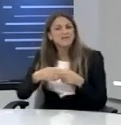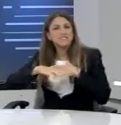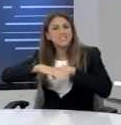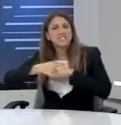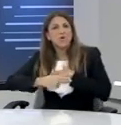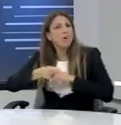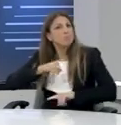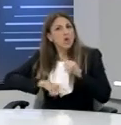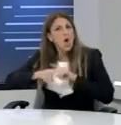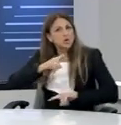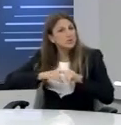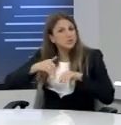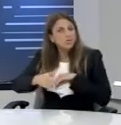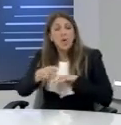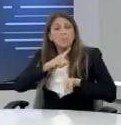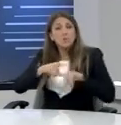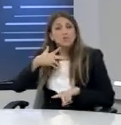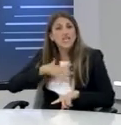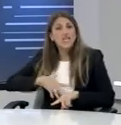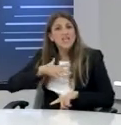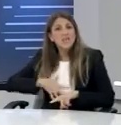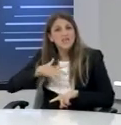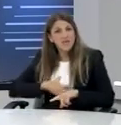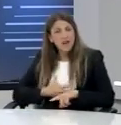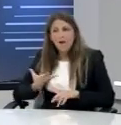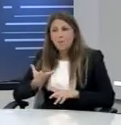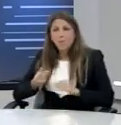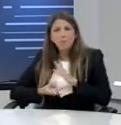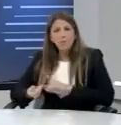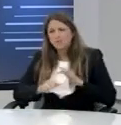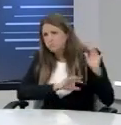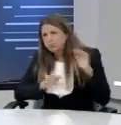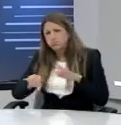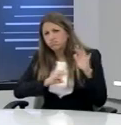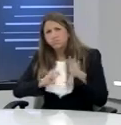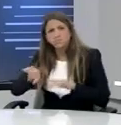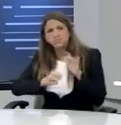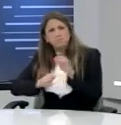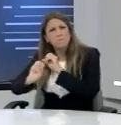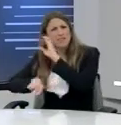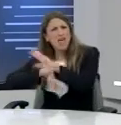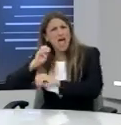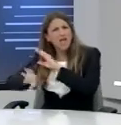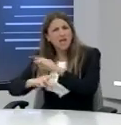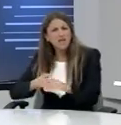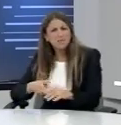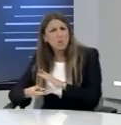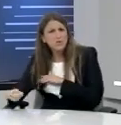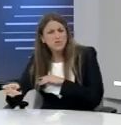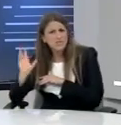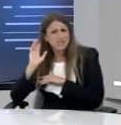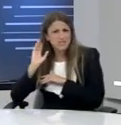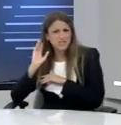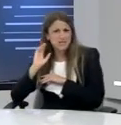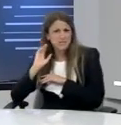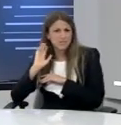στην προοπτική η Ελλάδα να γίνει ένα μαύρο κουτί? Προφανώς και δεν ήταν ούτε οι σοσιαλδημοκράτες, ούτε και ένα μέρος,